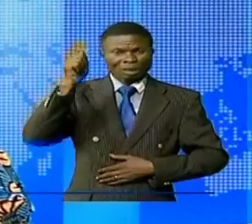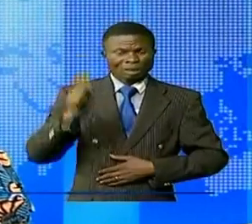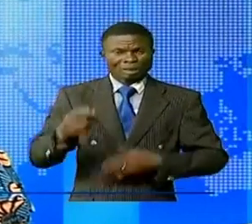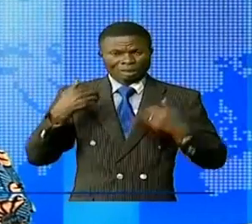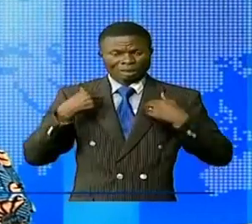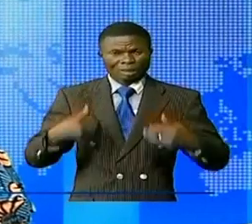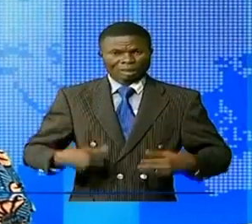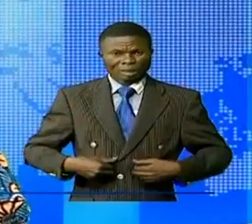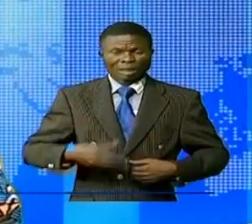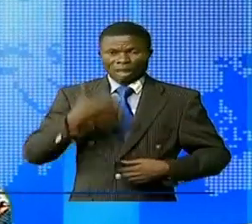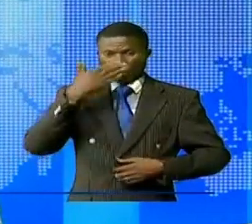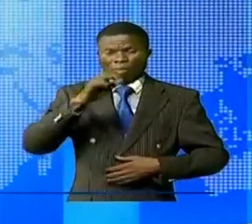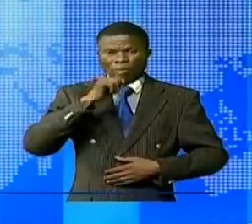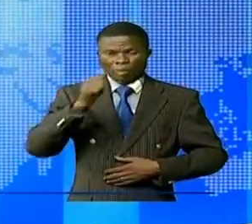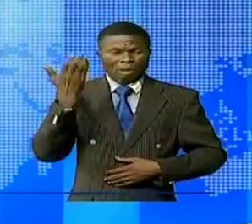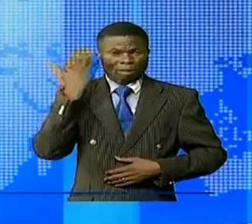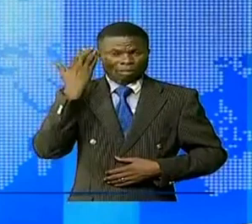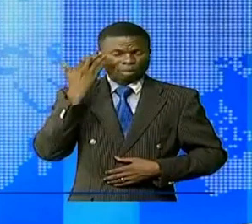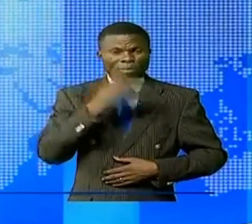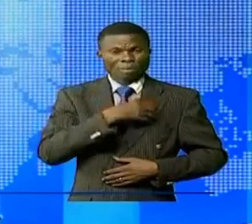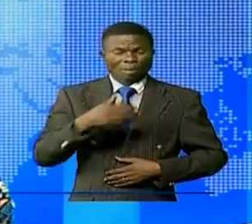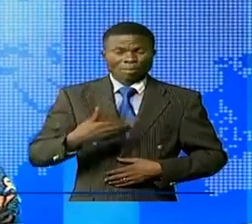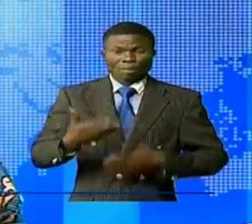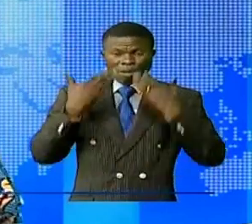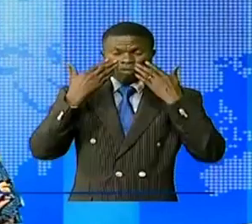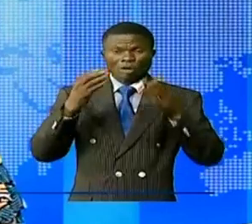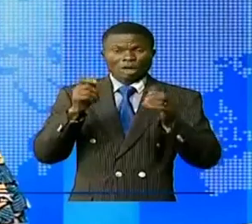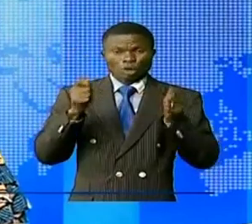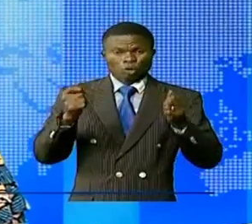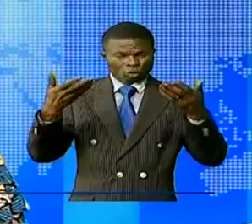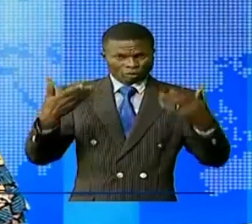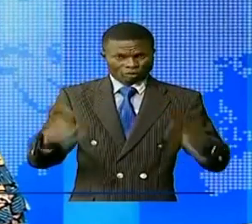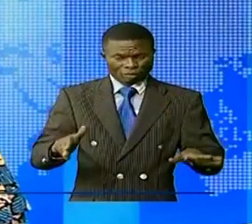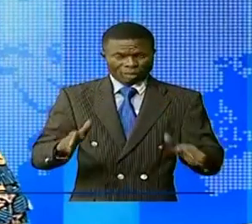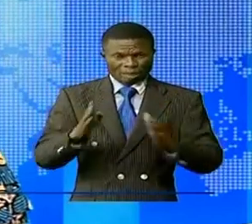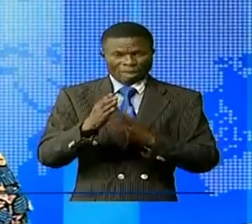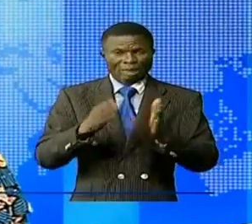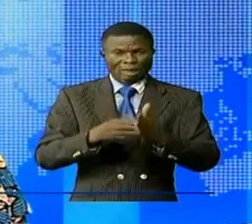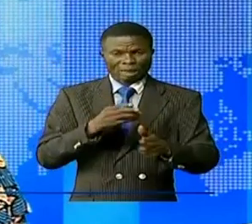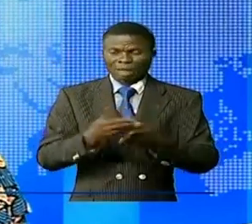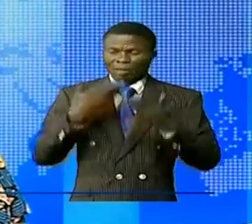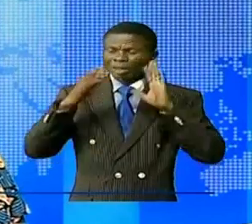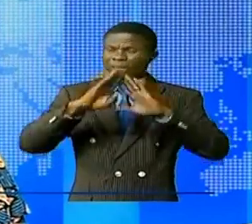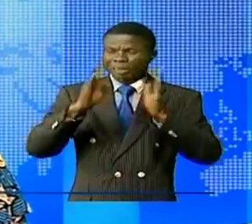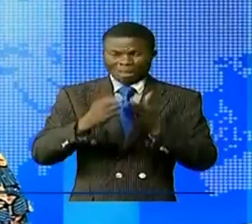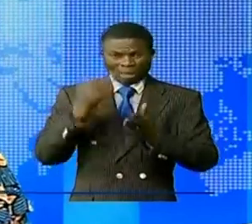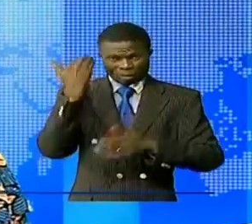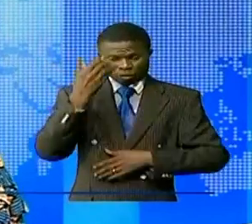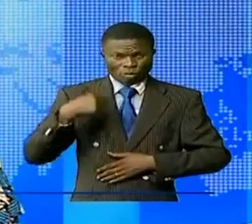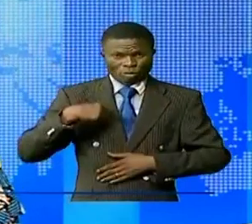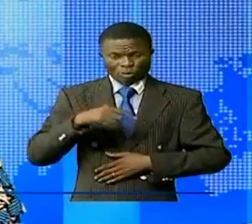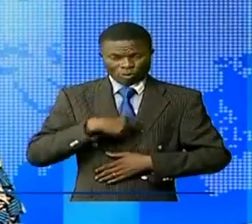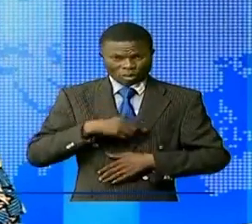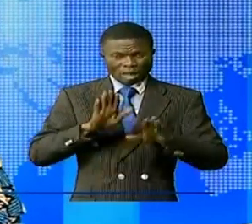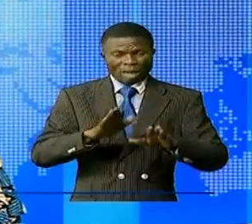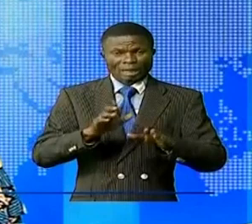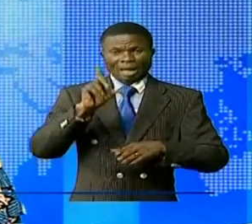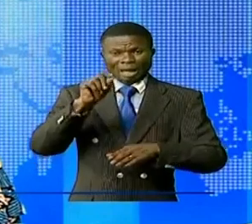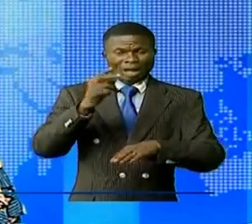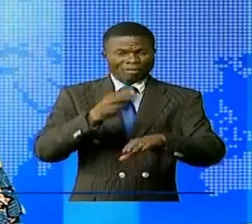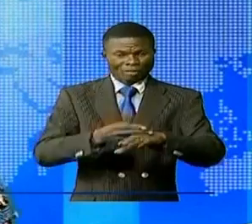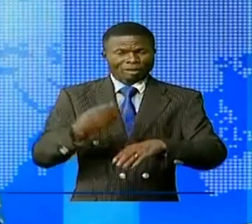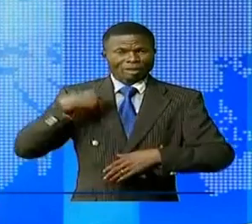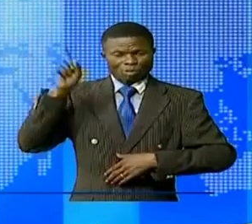santé médicale. Mesdames et messieurs, c'est par cette note que nous bouclons ce journal. Merci à vous de l'avoir suivi. Retrouvez tout à l'heure Sandra